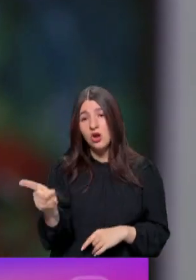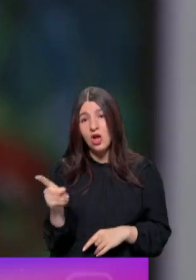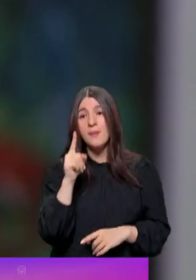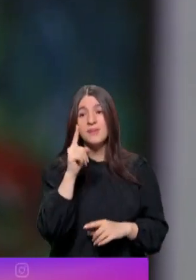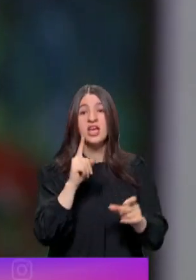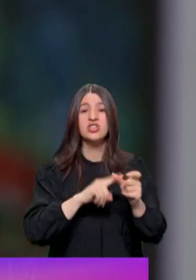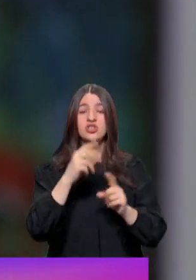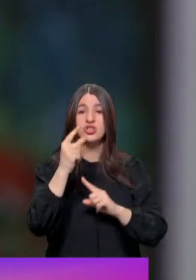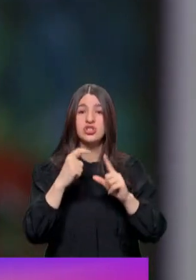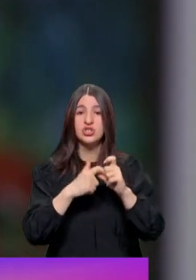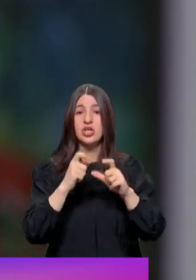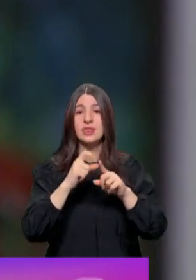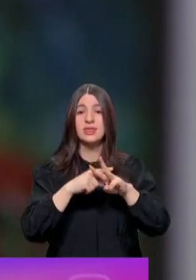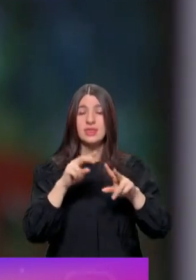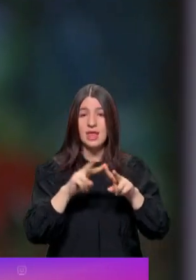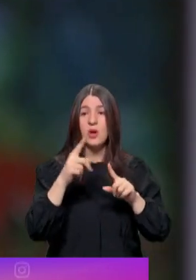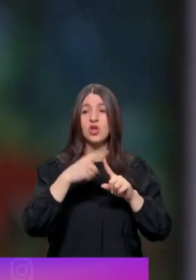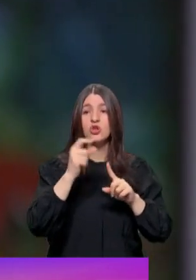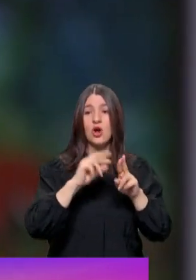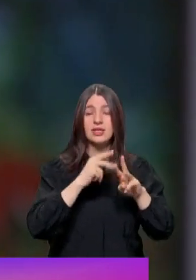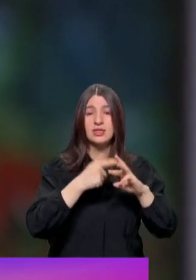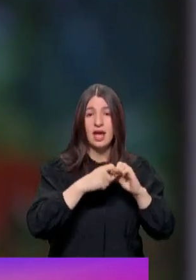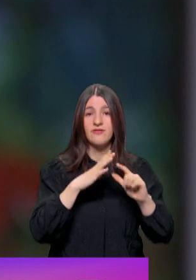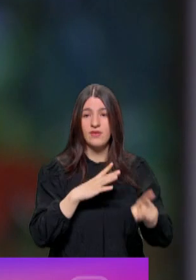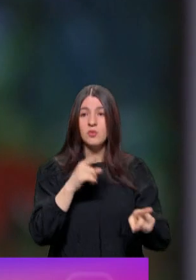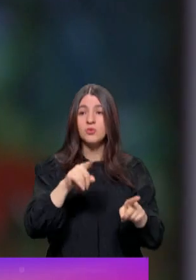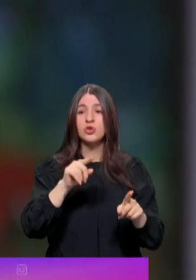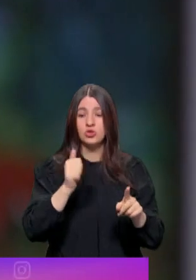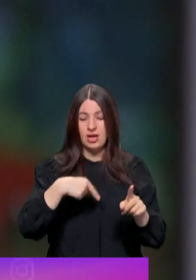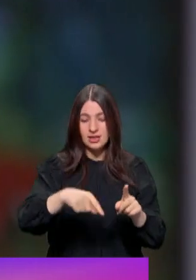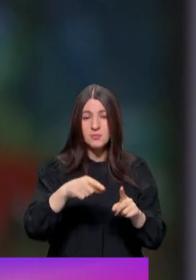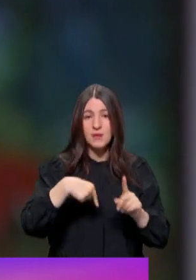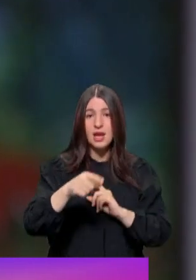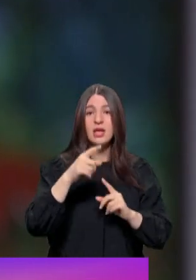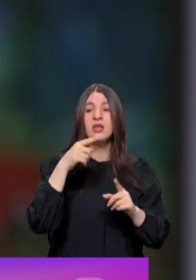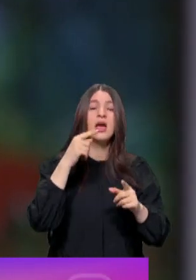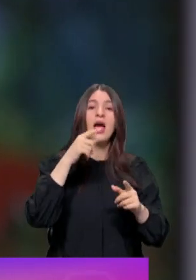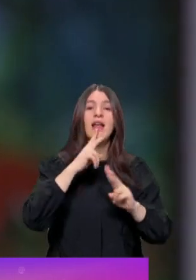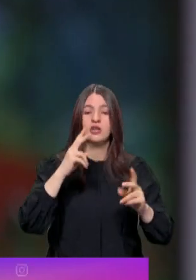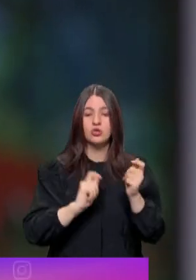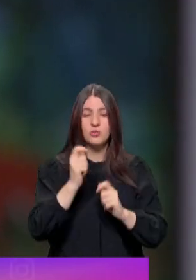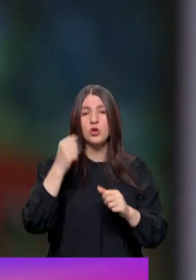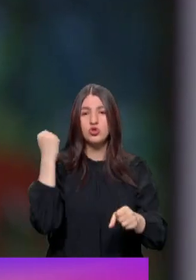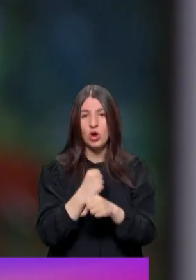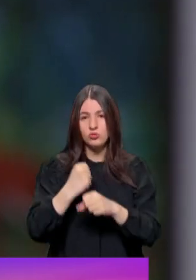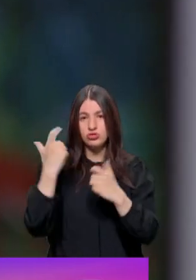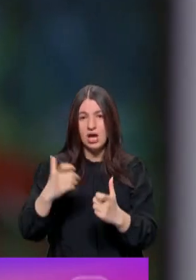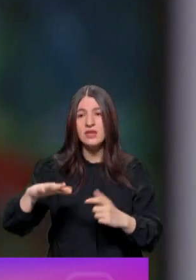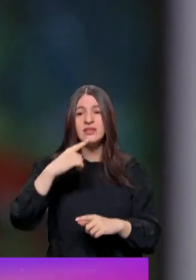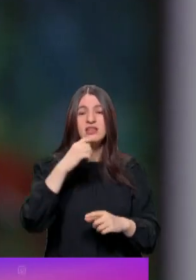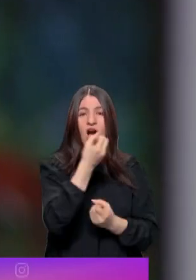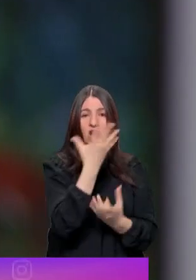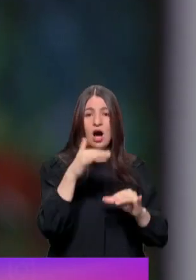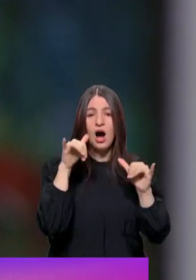Bir de Çiğdem Toker meslektaşım. Bugünden itibaren elektrik üretiminde kullanılan kömür sahası ile zeytin ağaçları